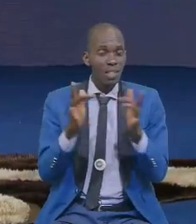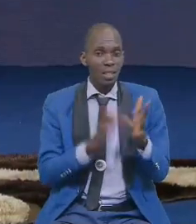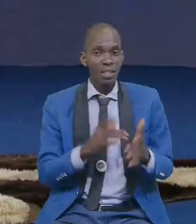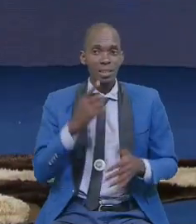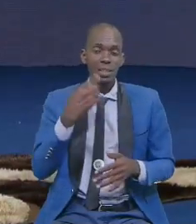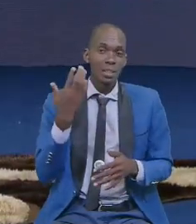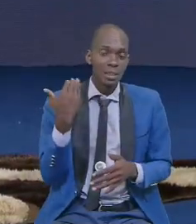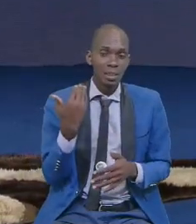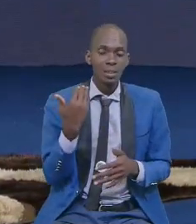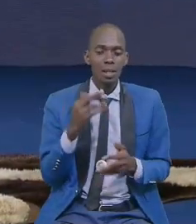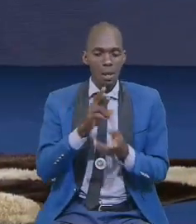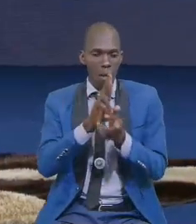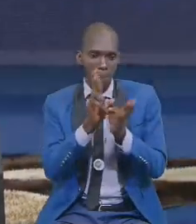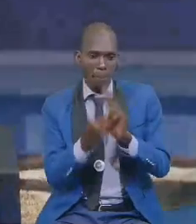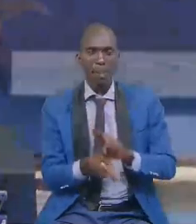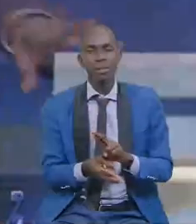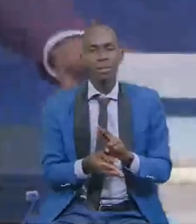Quand Jésus a dit, repentez-vous.